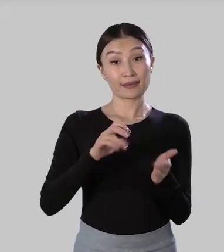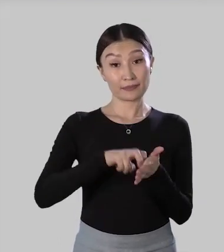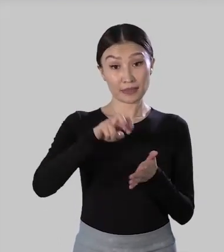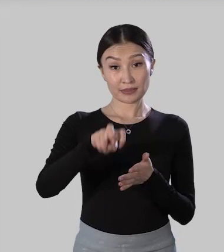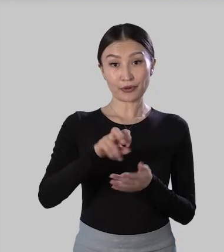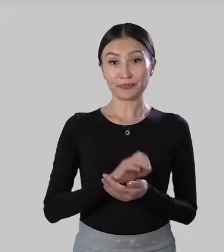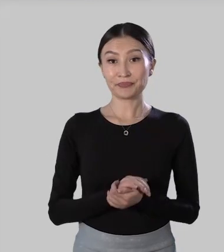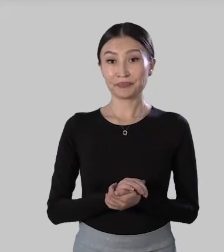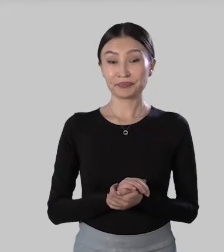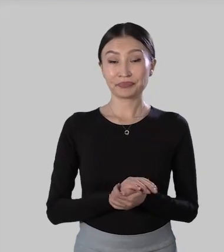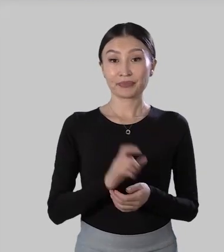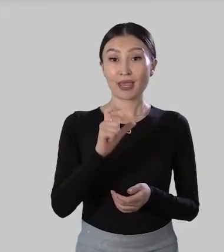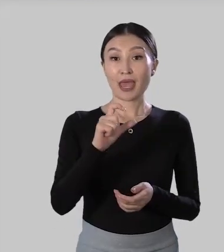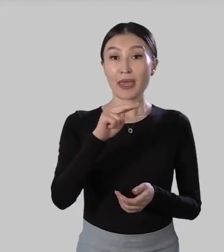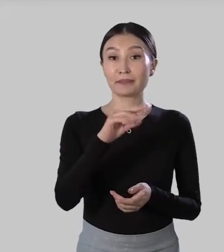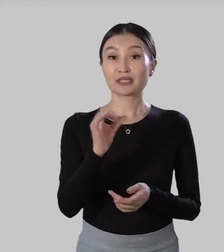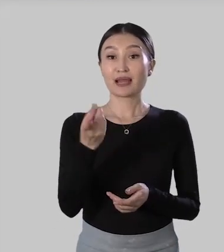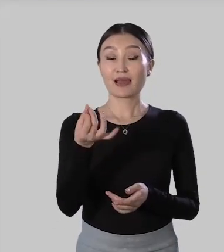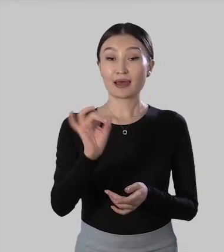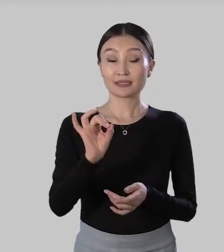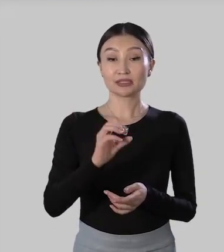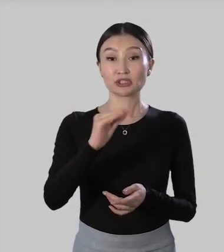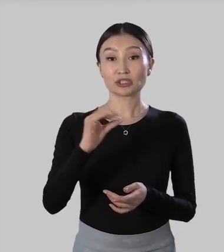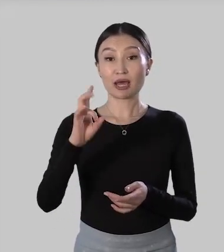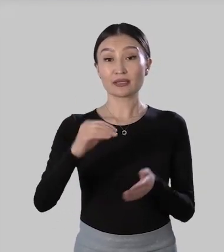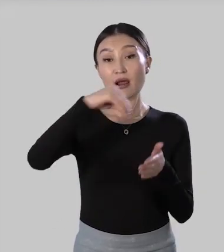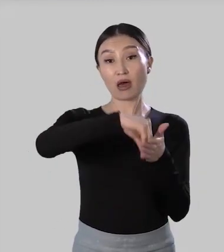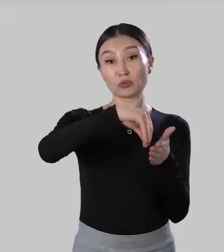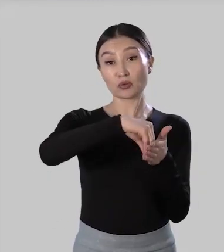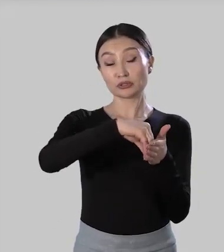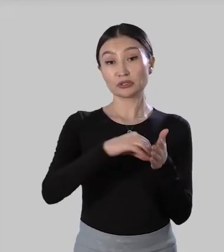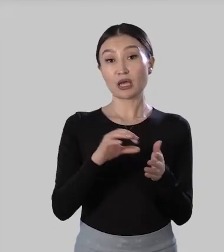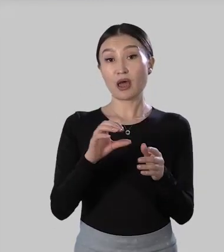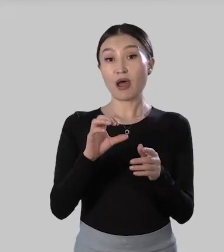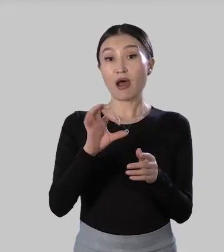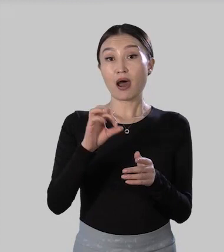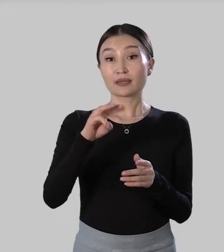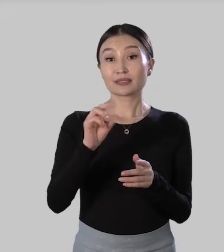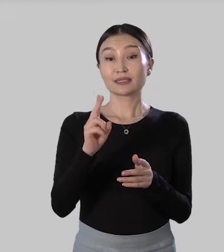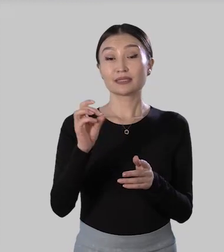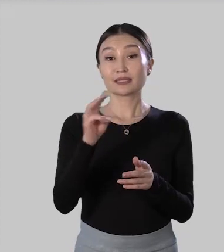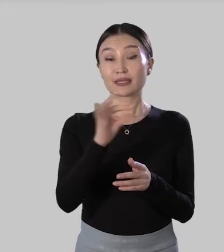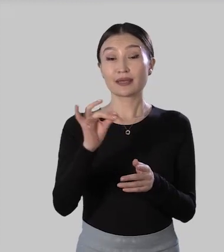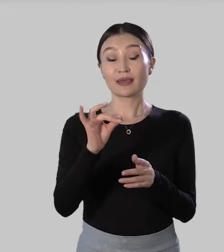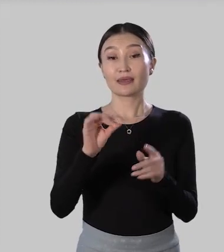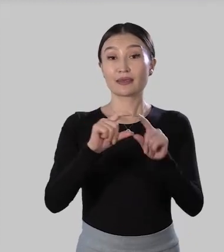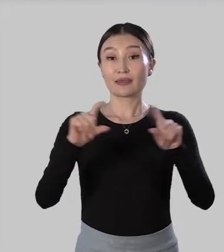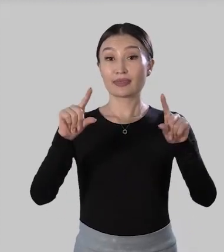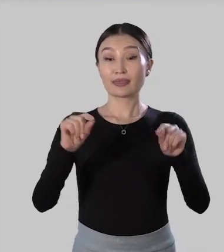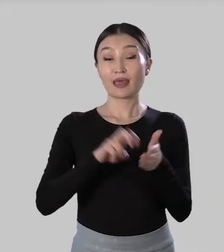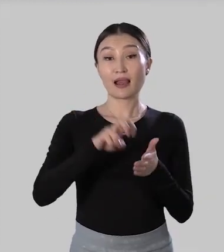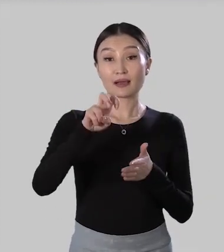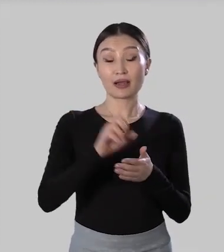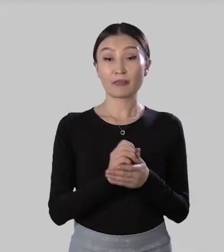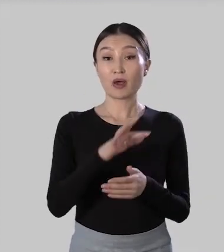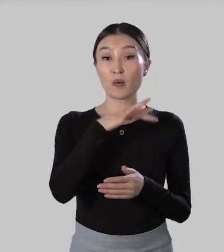письмо? К эпистолярным жанрам, кроме письма, относятся еще открытки и телеграммы. На